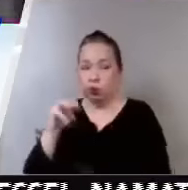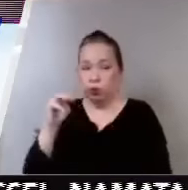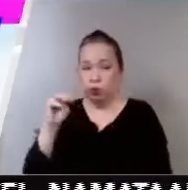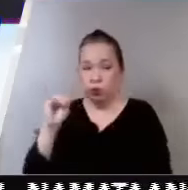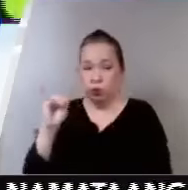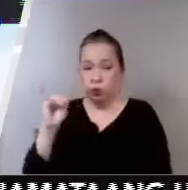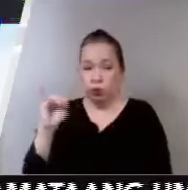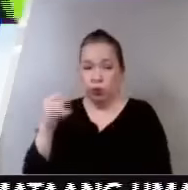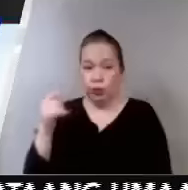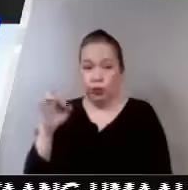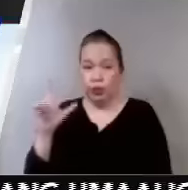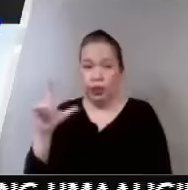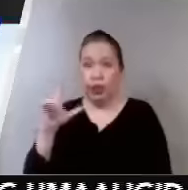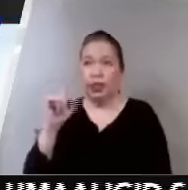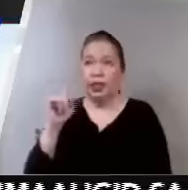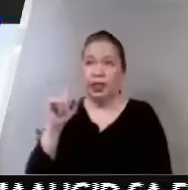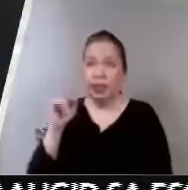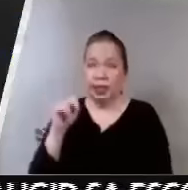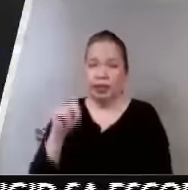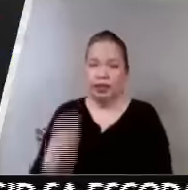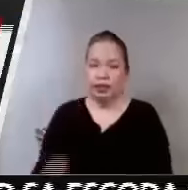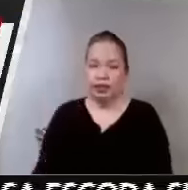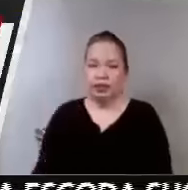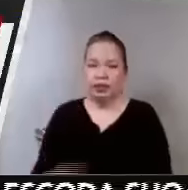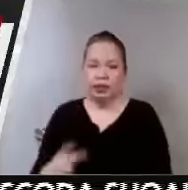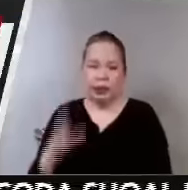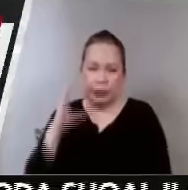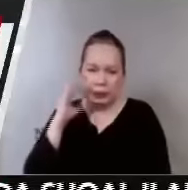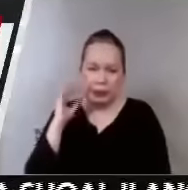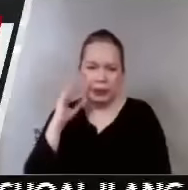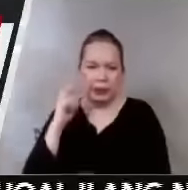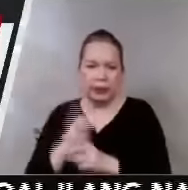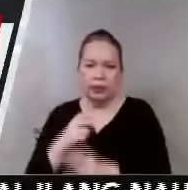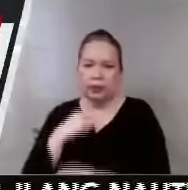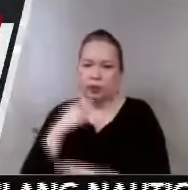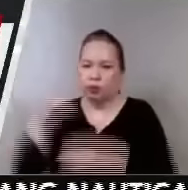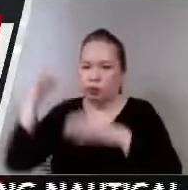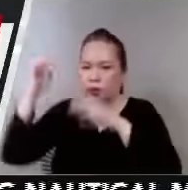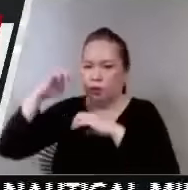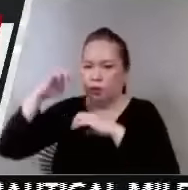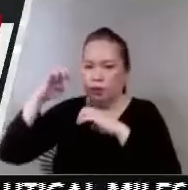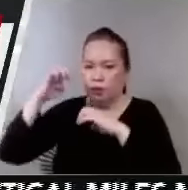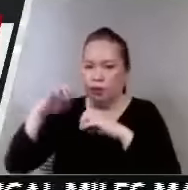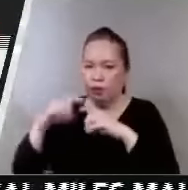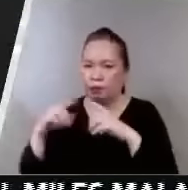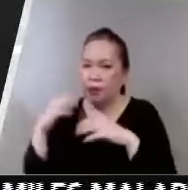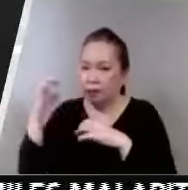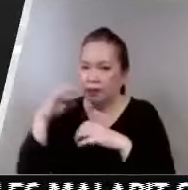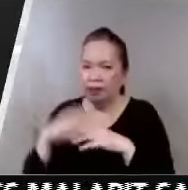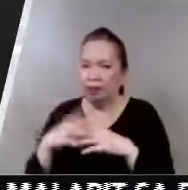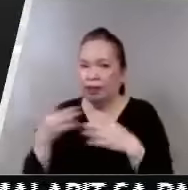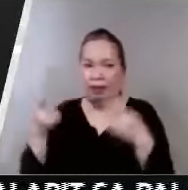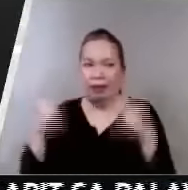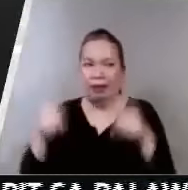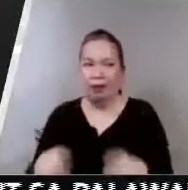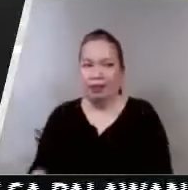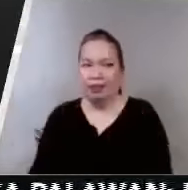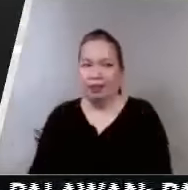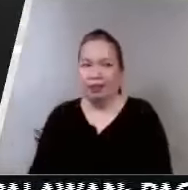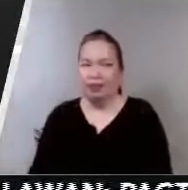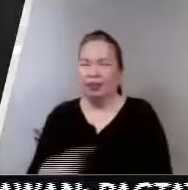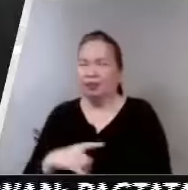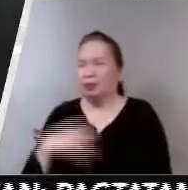matinding mga pagsubok. Honestly, lahat ng expectations ko sa Running Man walang natupad. Dahil ganun ka extreme, ganun